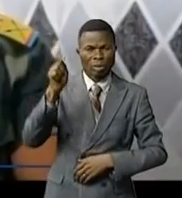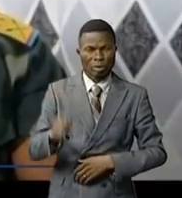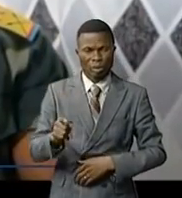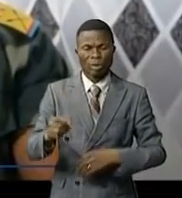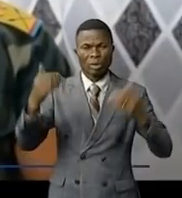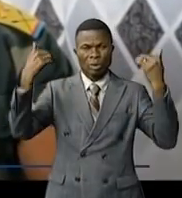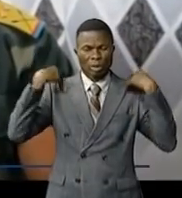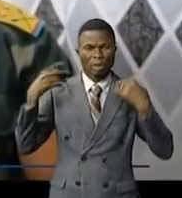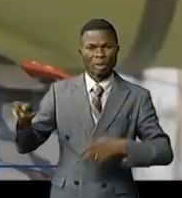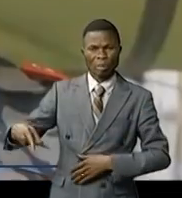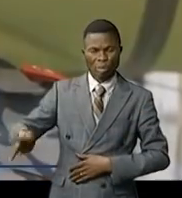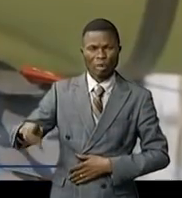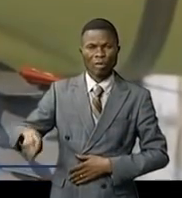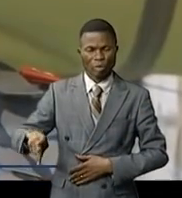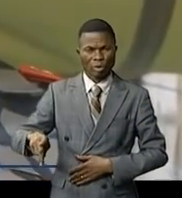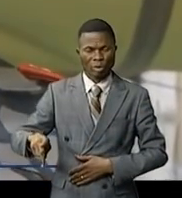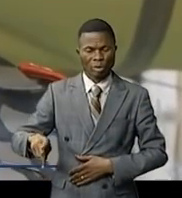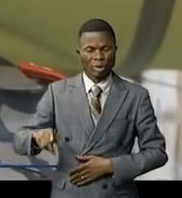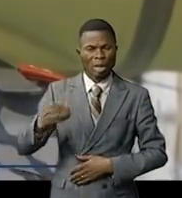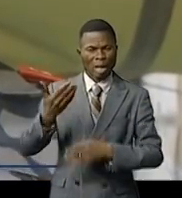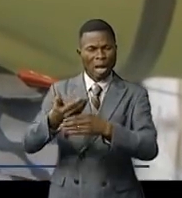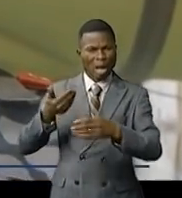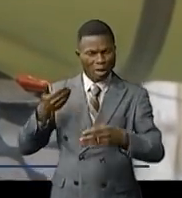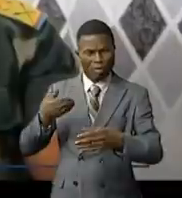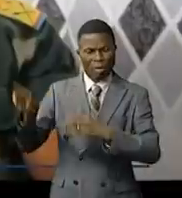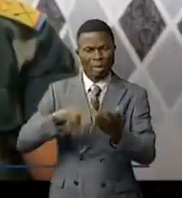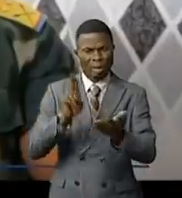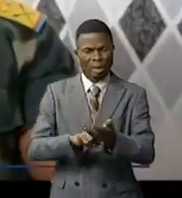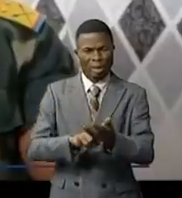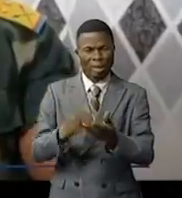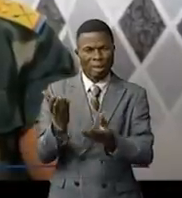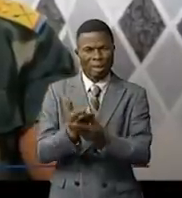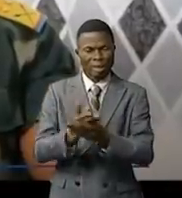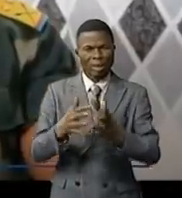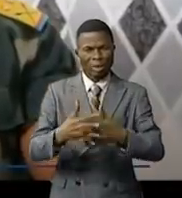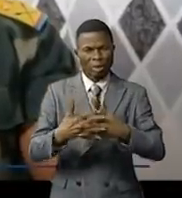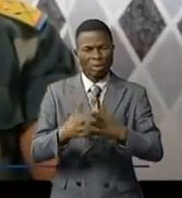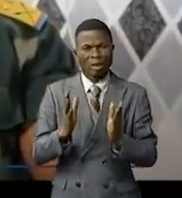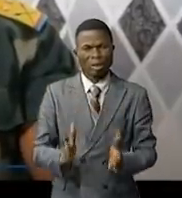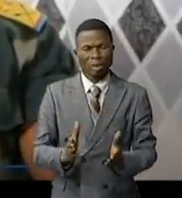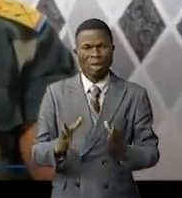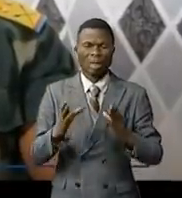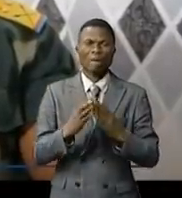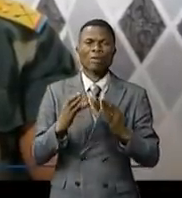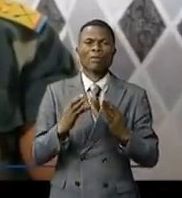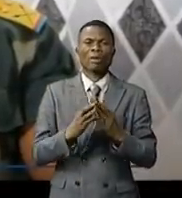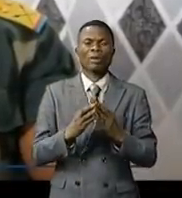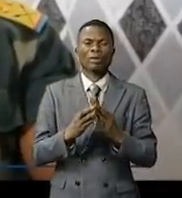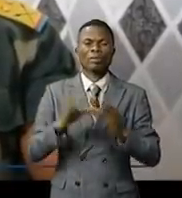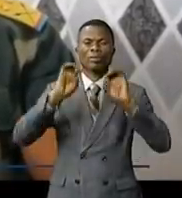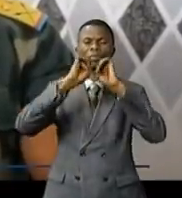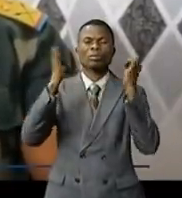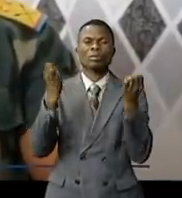l'autorité provinciale avait déjà signé un contrat de partenariat avec